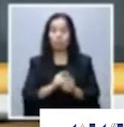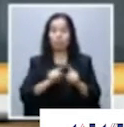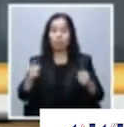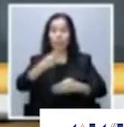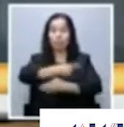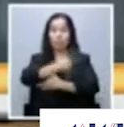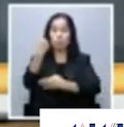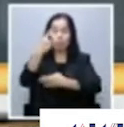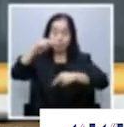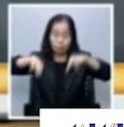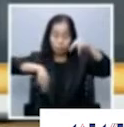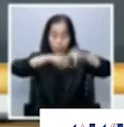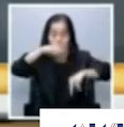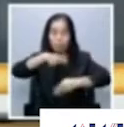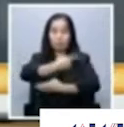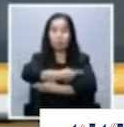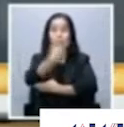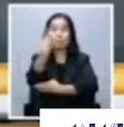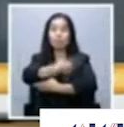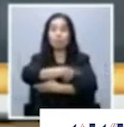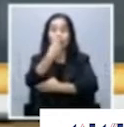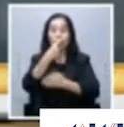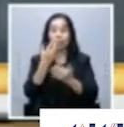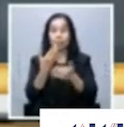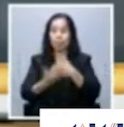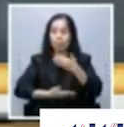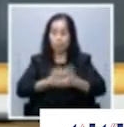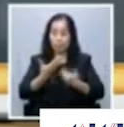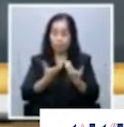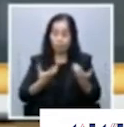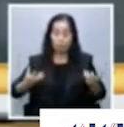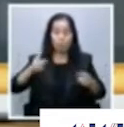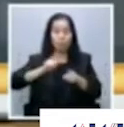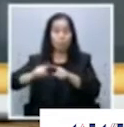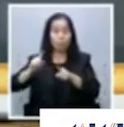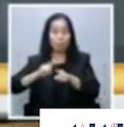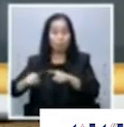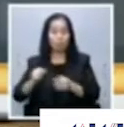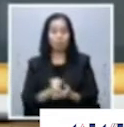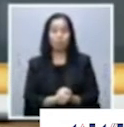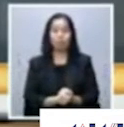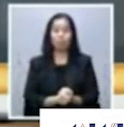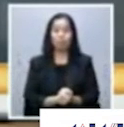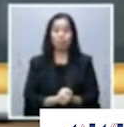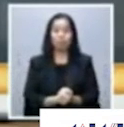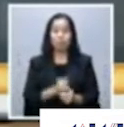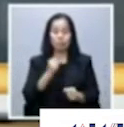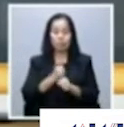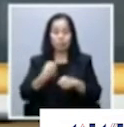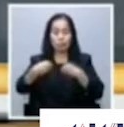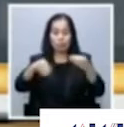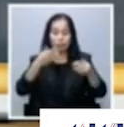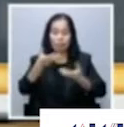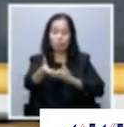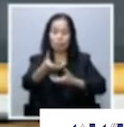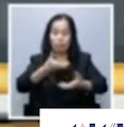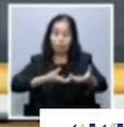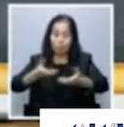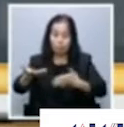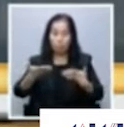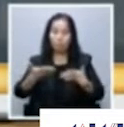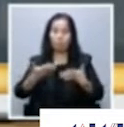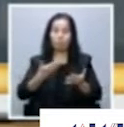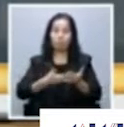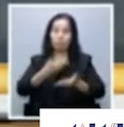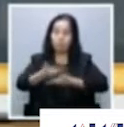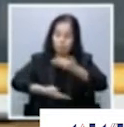บเรียนว่าสินค้าทางเกษตรนั้นเราสามารถจะผ่อนปันโดยการแลกเปลี่ยนสินค้าหรือซื้อขายสินค้า